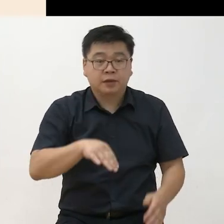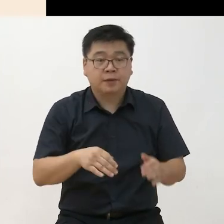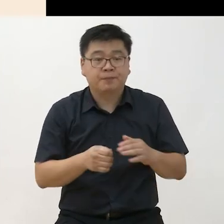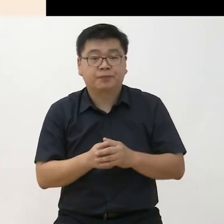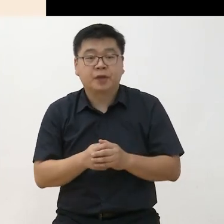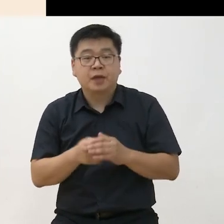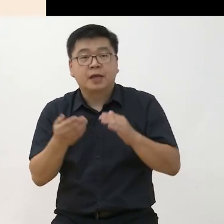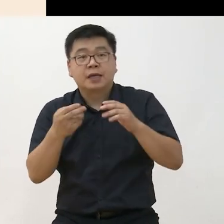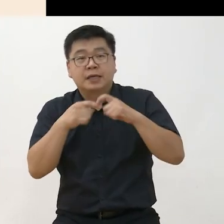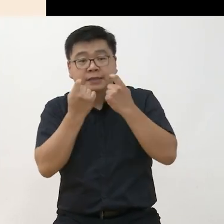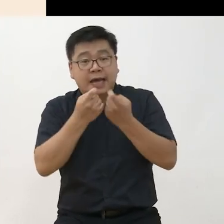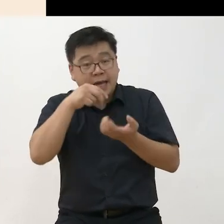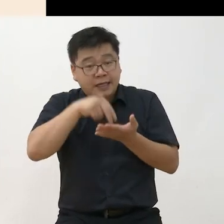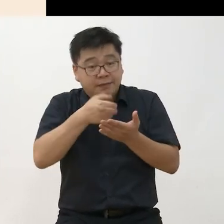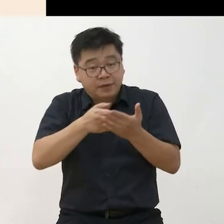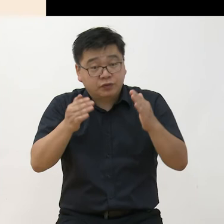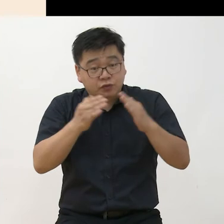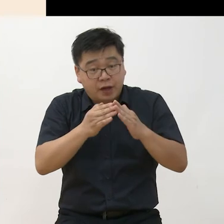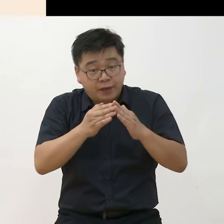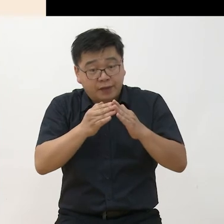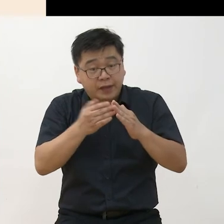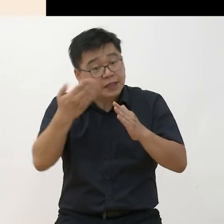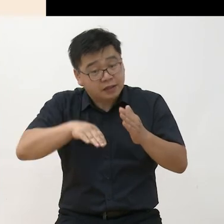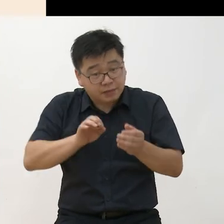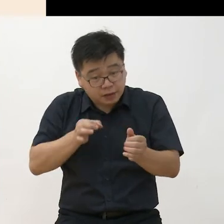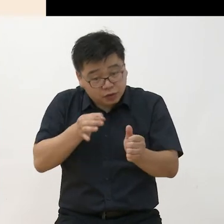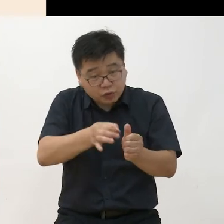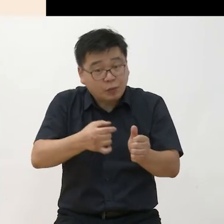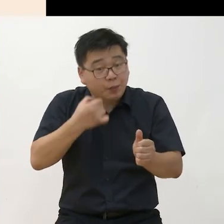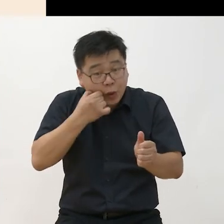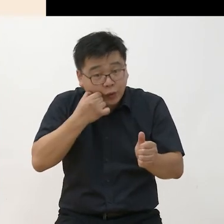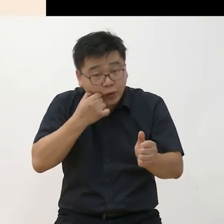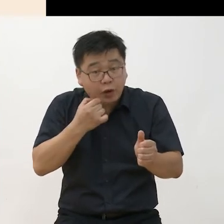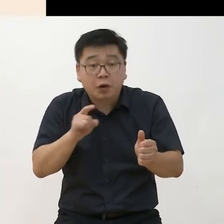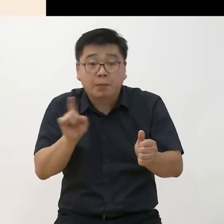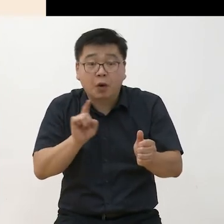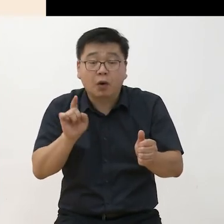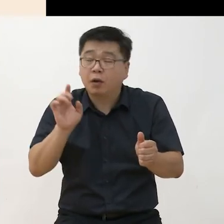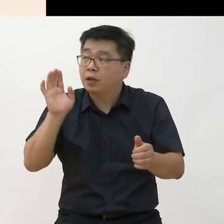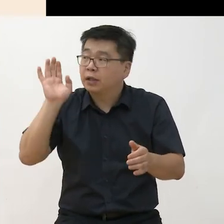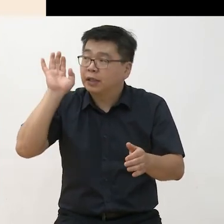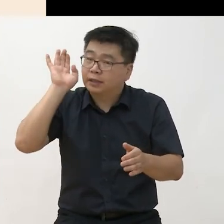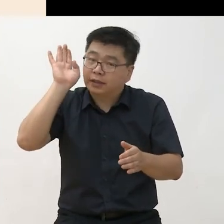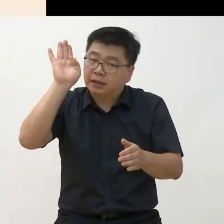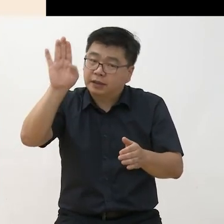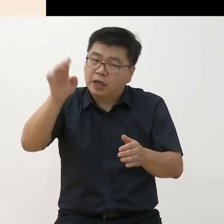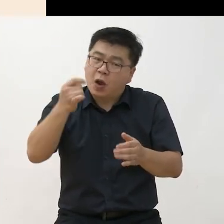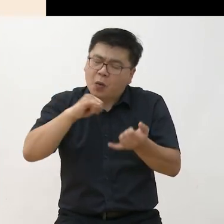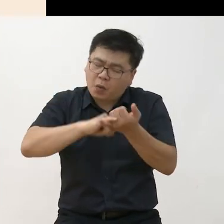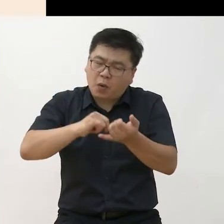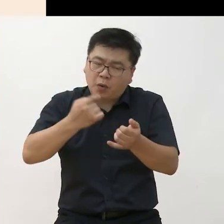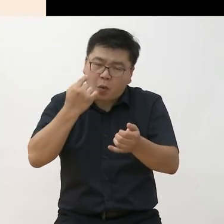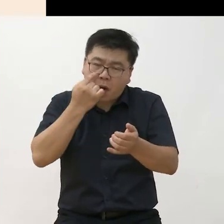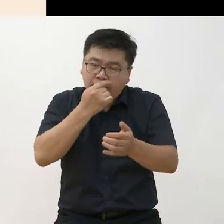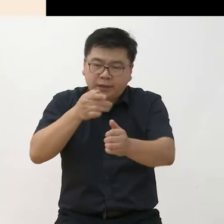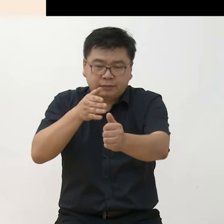사립미술관 중에서 지원 신청할 수 없는 대상이 있습니다. 이 부분은 차후에 좀 필수로 꼭 확인을